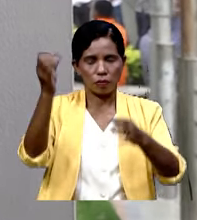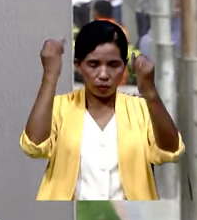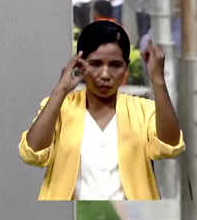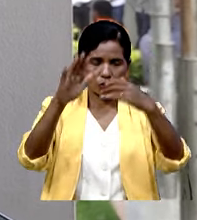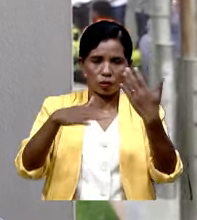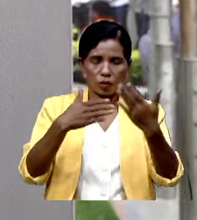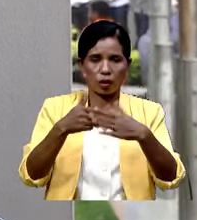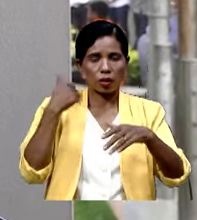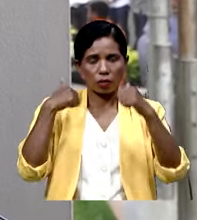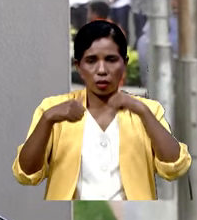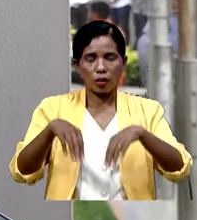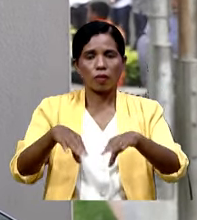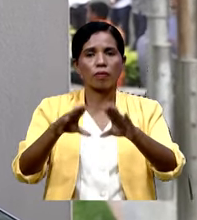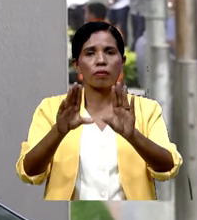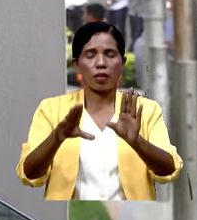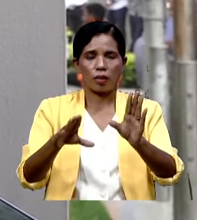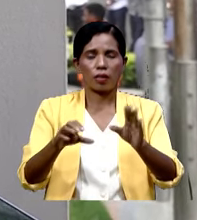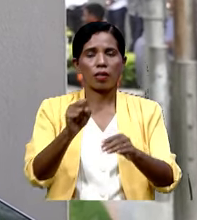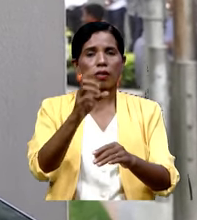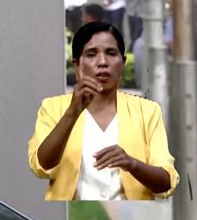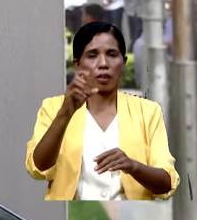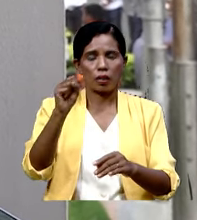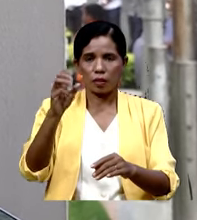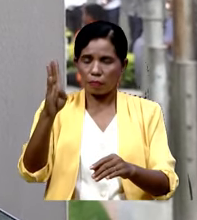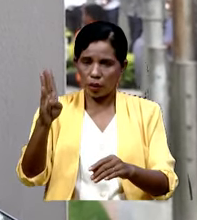aktividade jogos lotaria sira atu nune